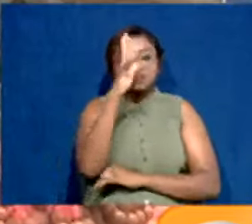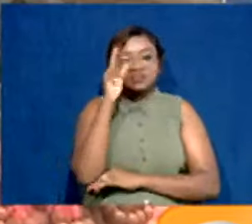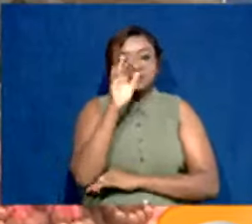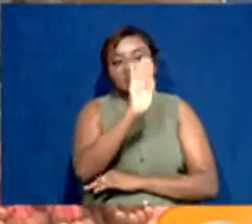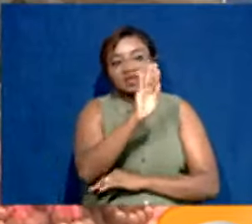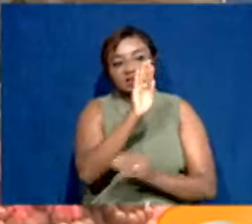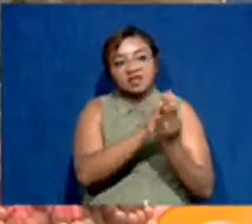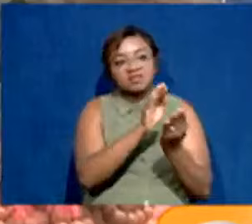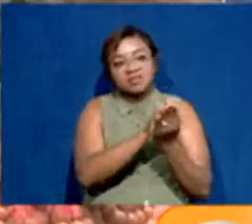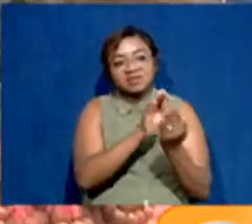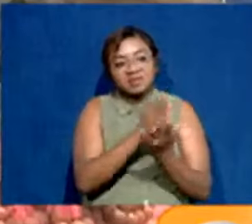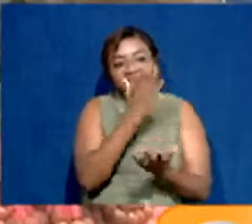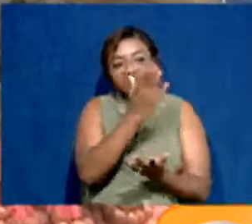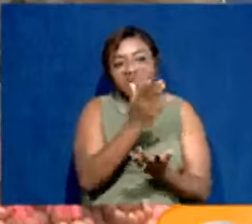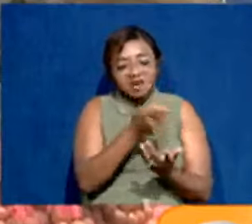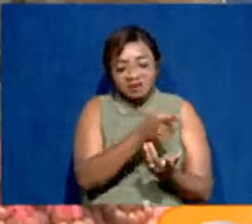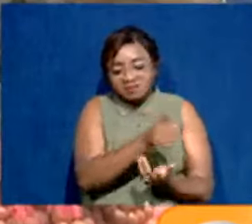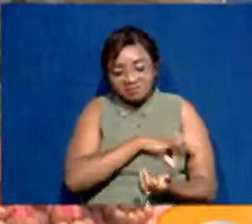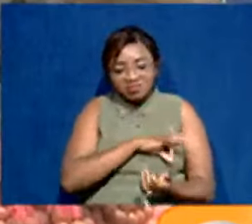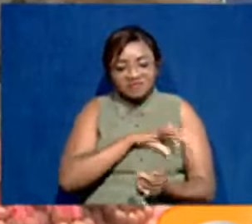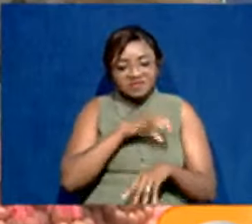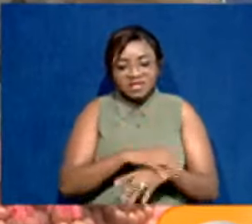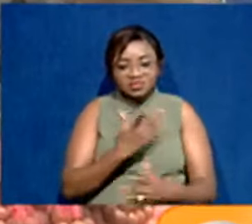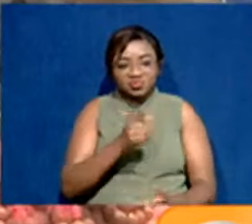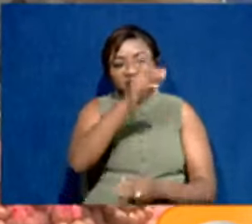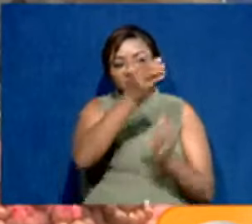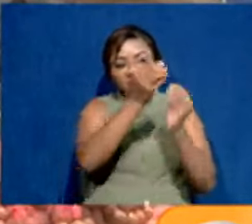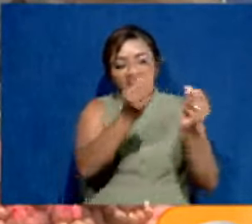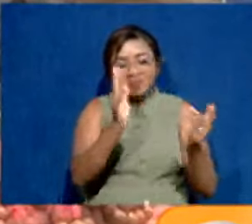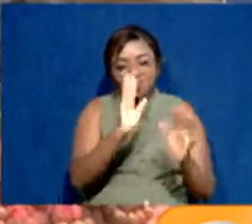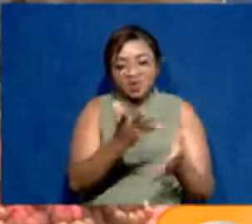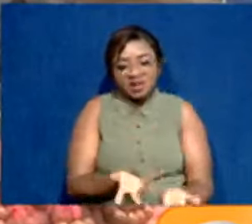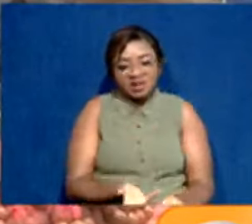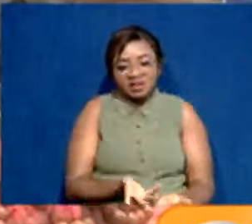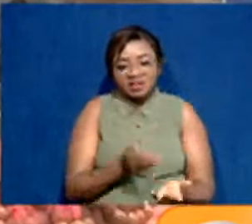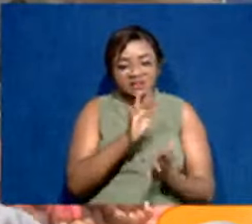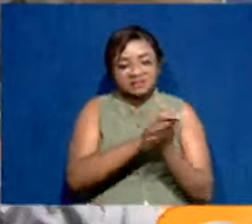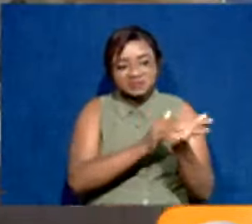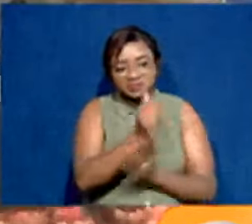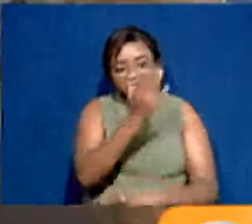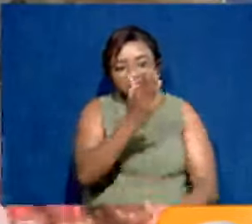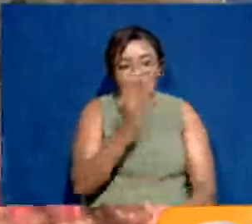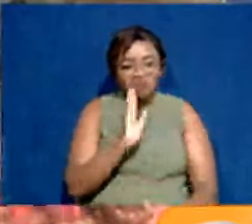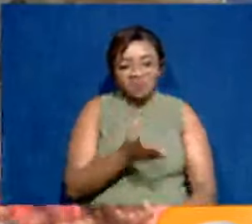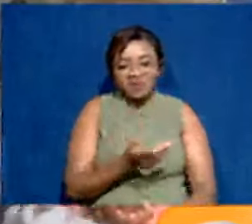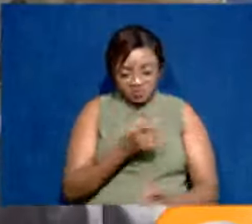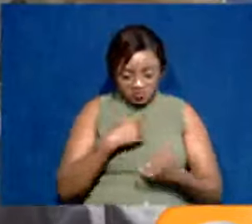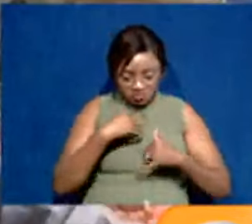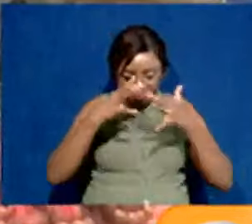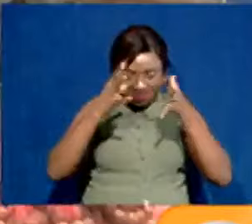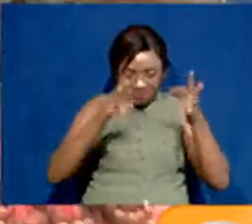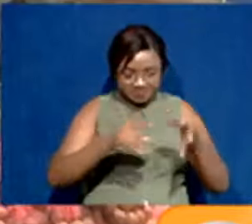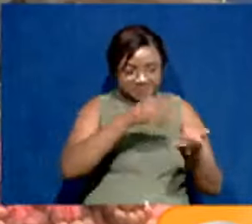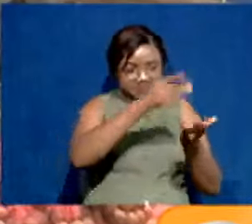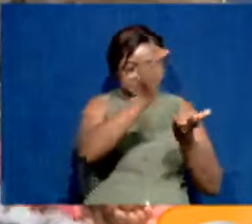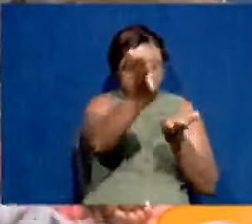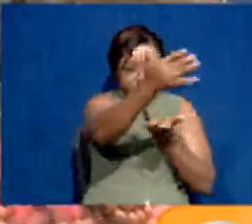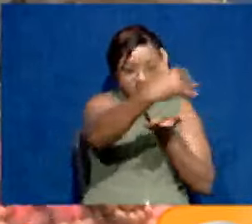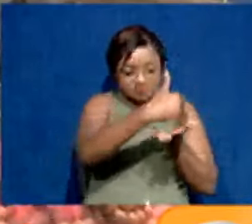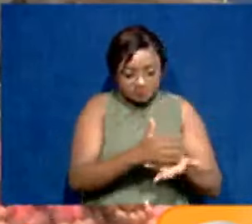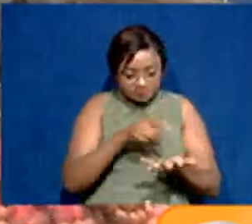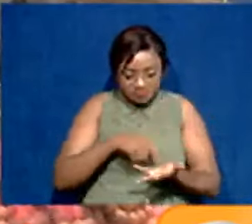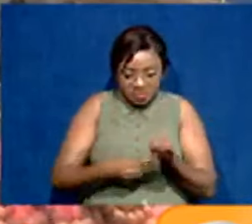shaba, mkulima atatoka hivyo. Itaosea huko kwa shaba yote. Sasa nikaamua kushukua na kuleta kwa soko